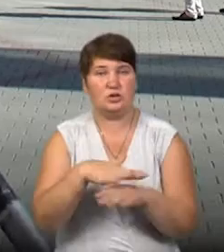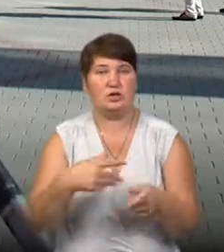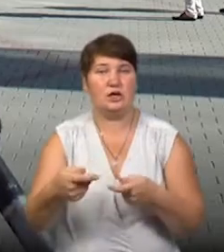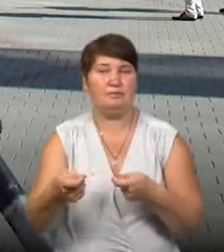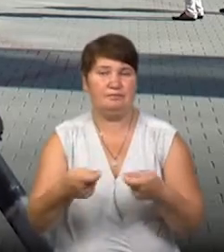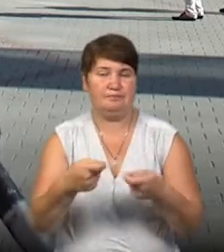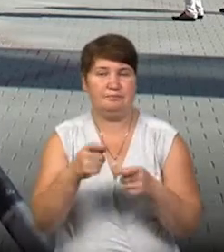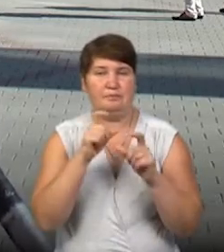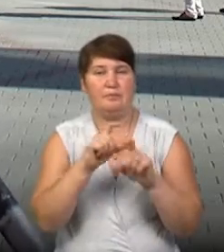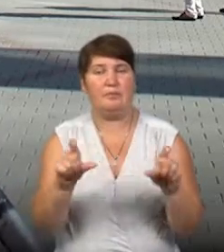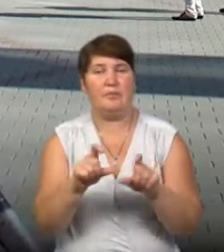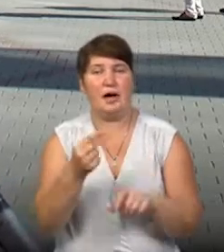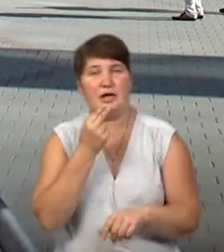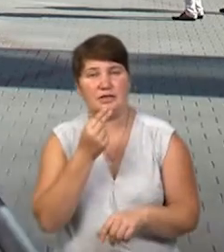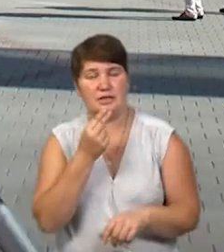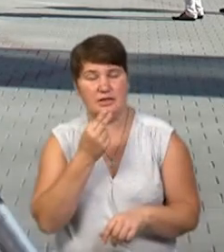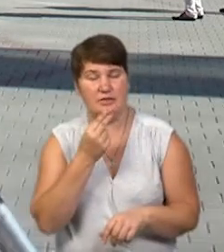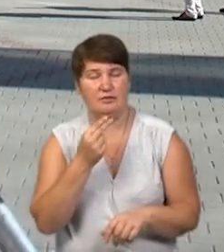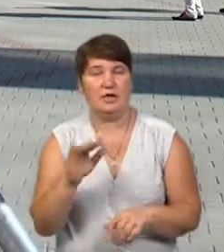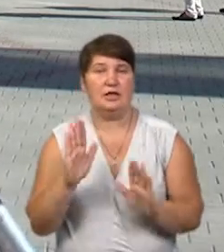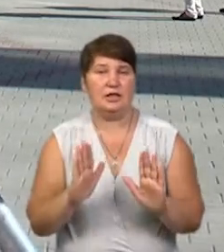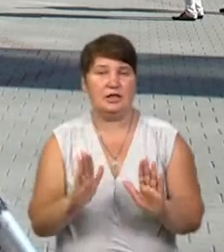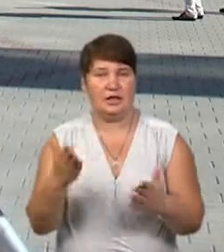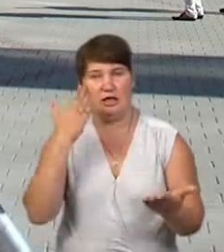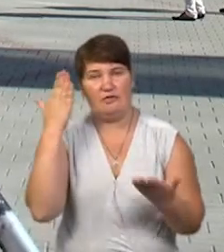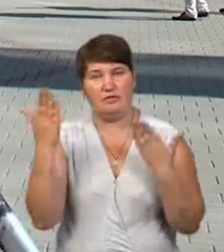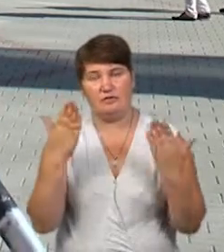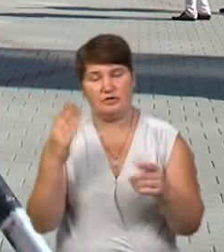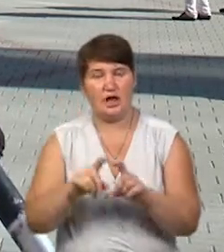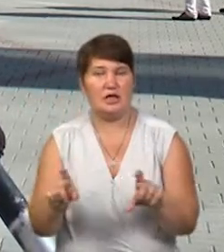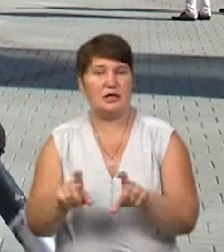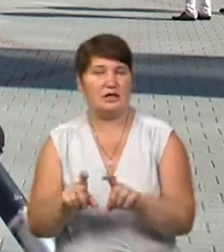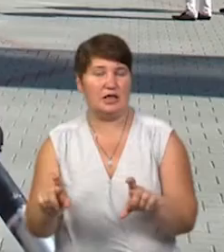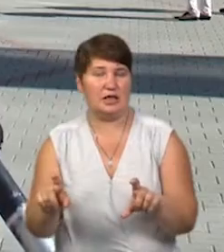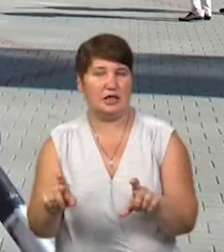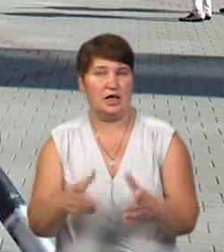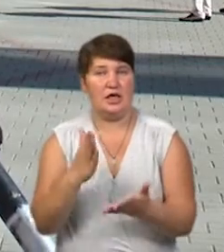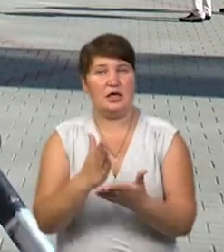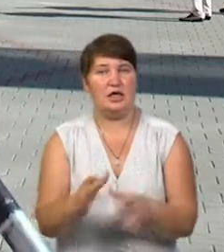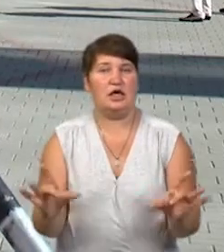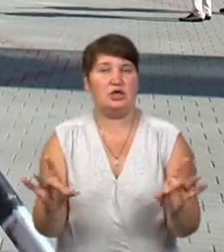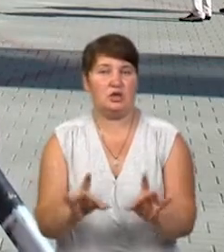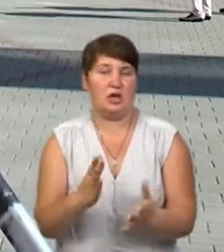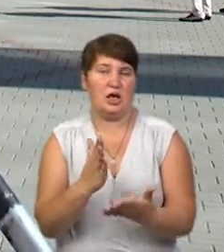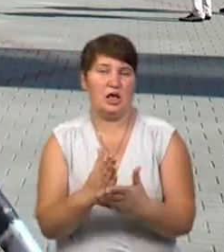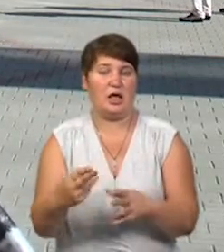магазинів з дотриманням санітарних вимог, тільки торгово-розважальні центри. На жаль, є ресторани, є